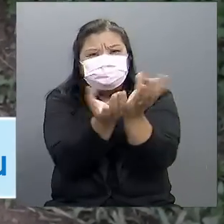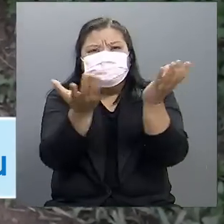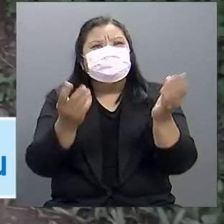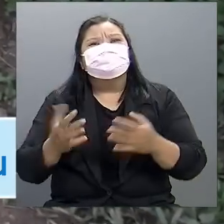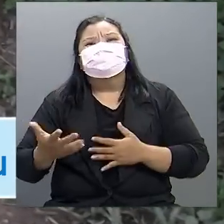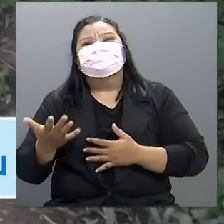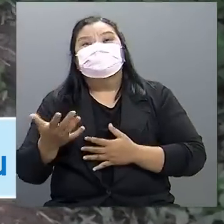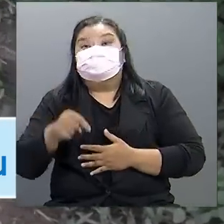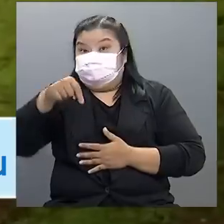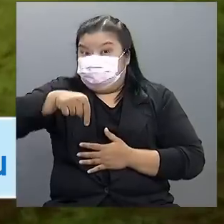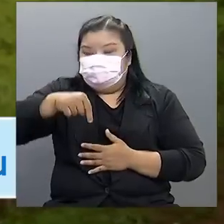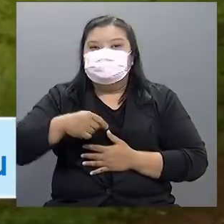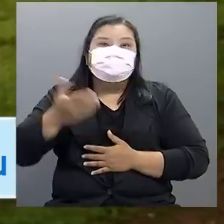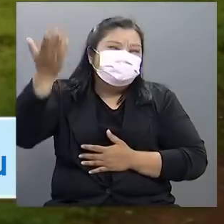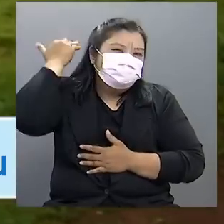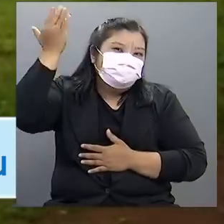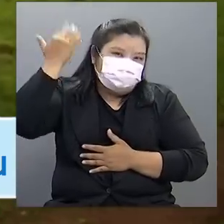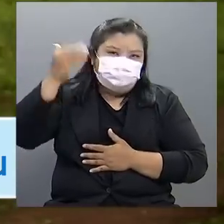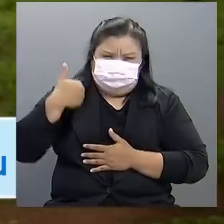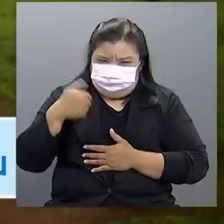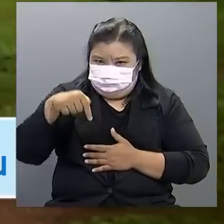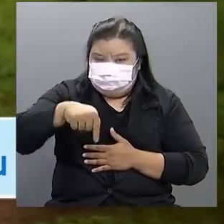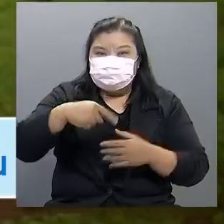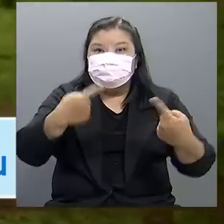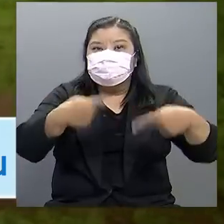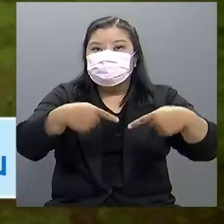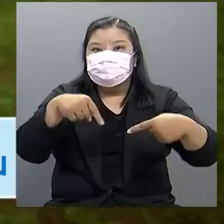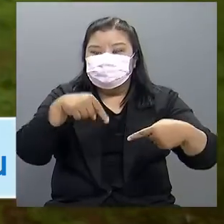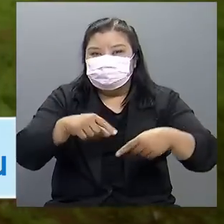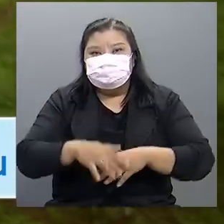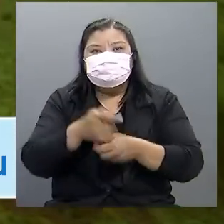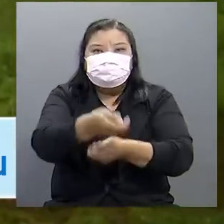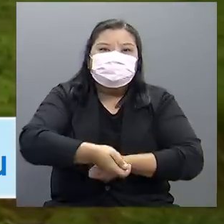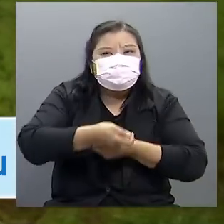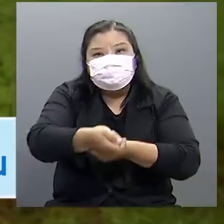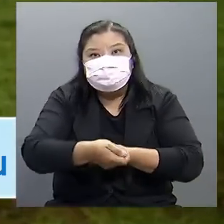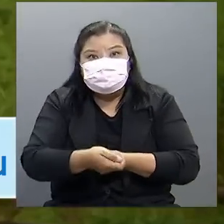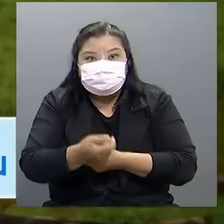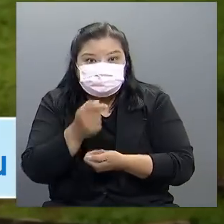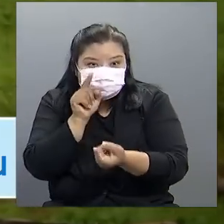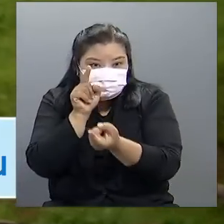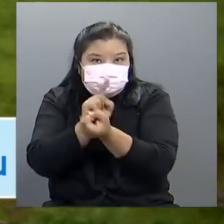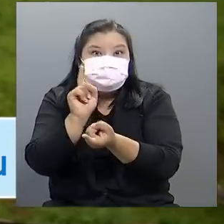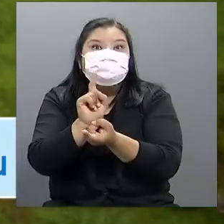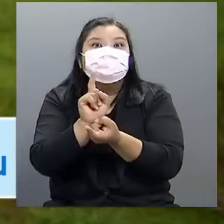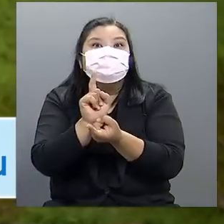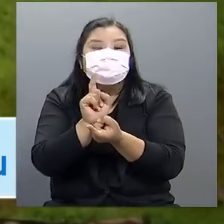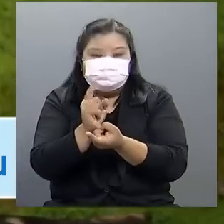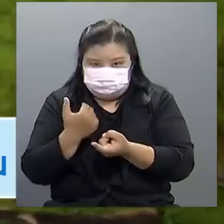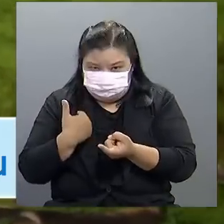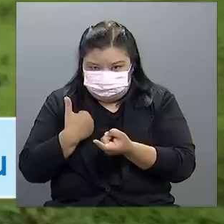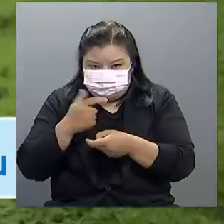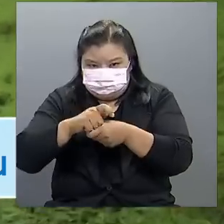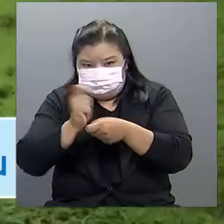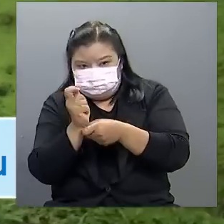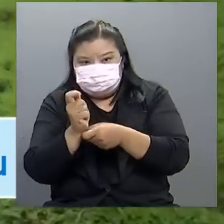ี่นี่เคยเปพื้นที่สู้รบกัมาก่อนก็มีการคพบระเบิด advocateตอนทเขาทำกเกศกันạo kurื้น